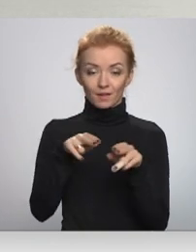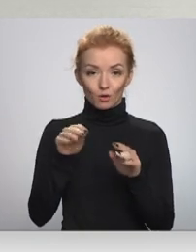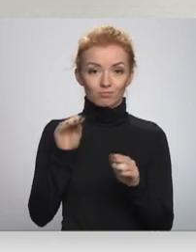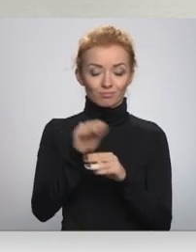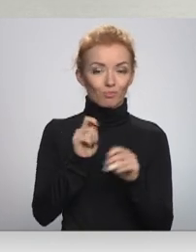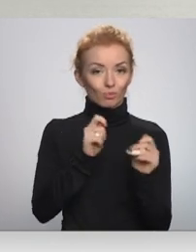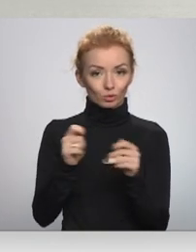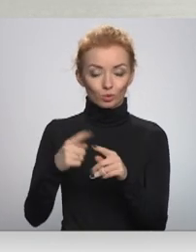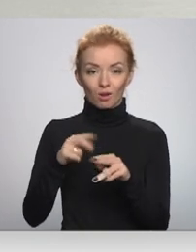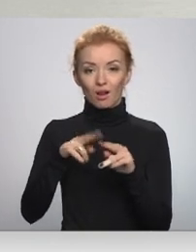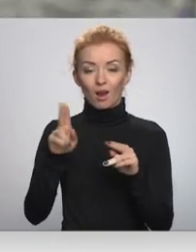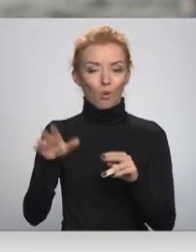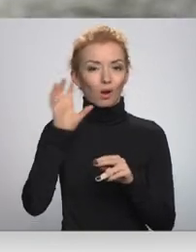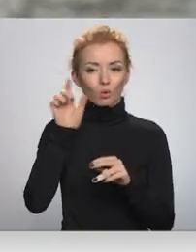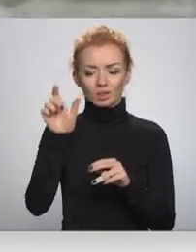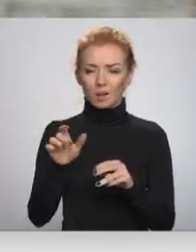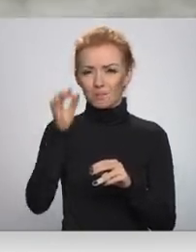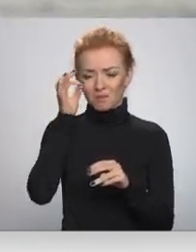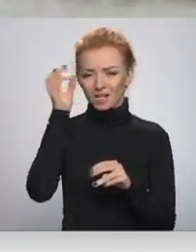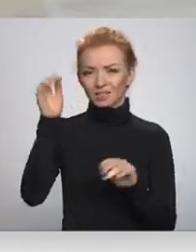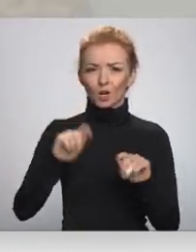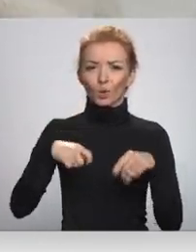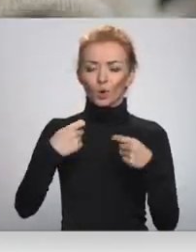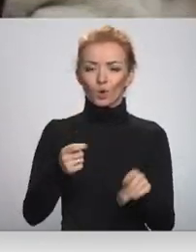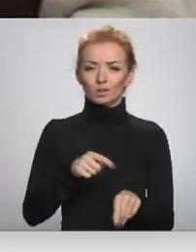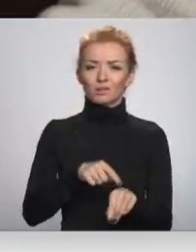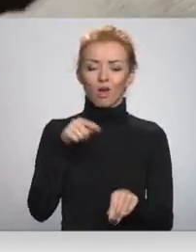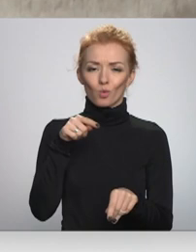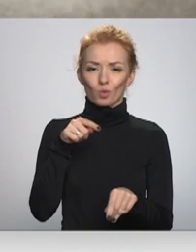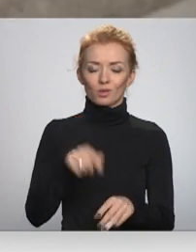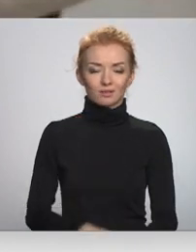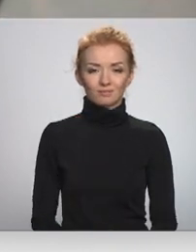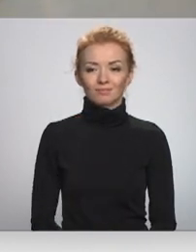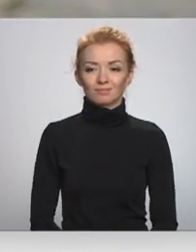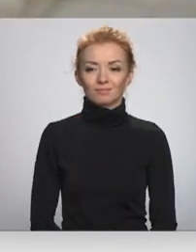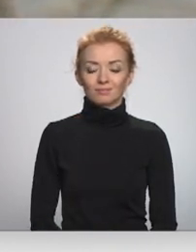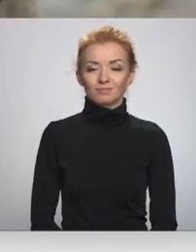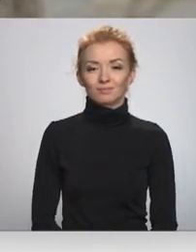mūziku un ļauj klausītājiem vēl precīzāk nodot sajūtas no albuma radīšanas procesa.